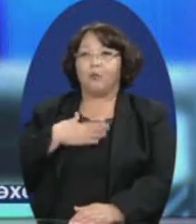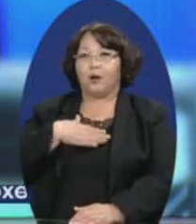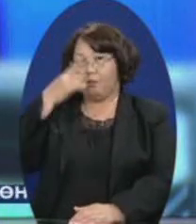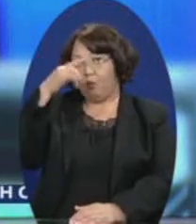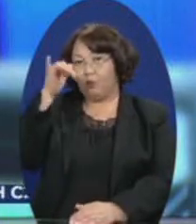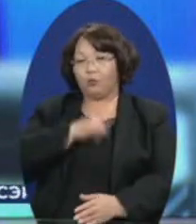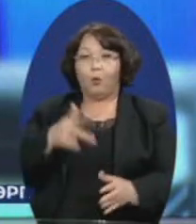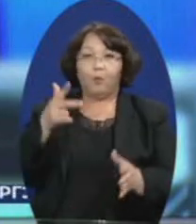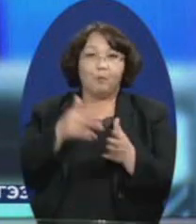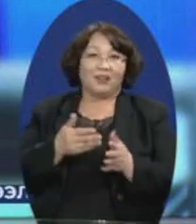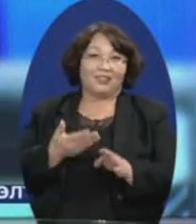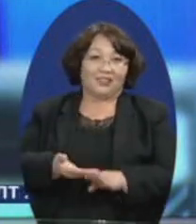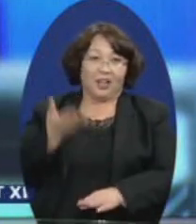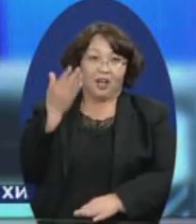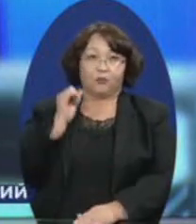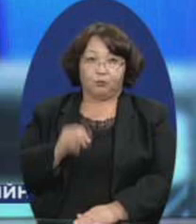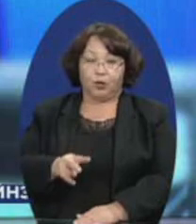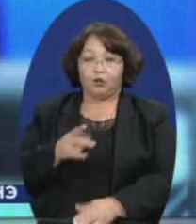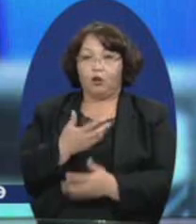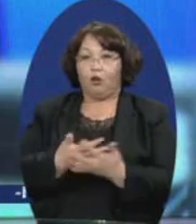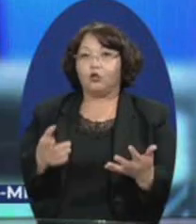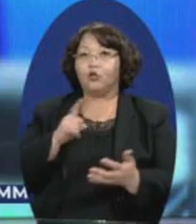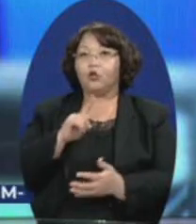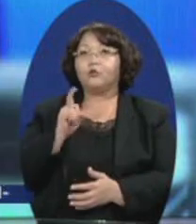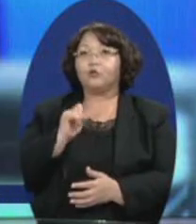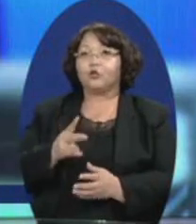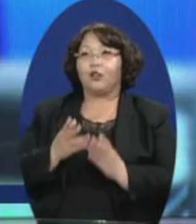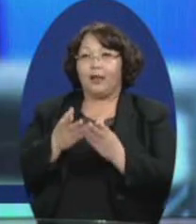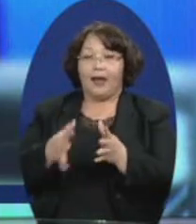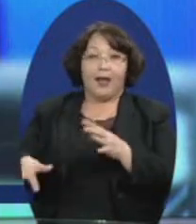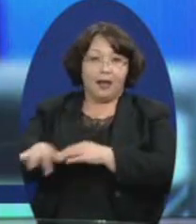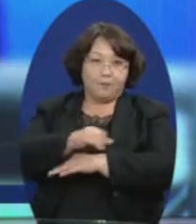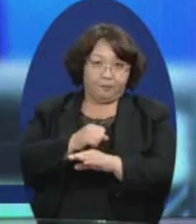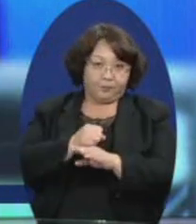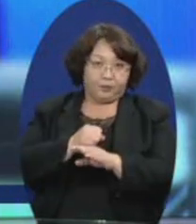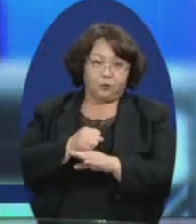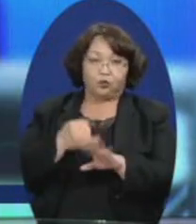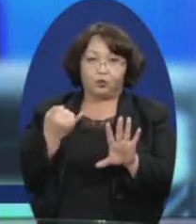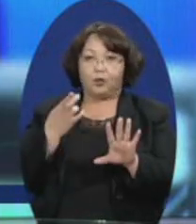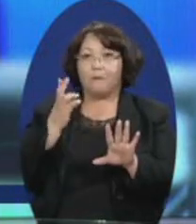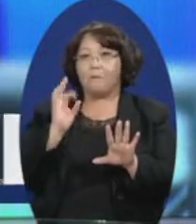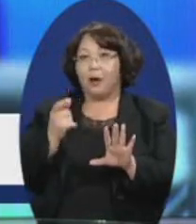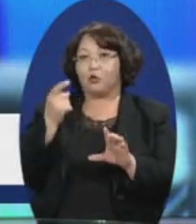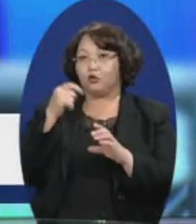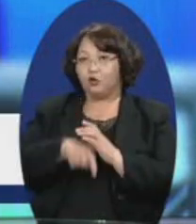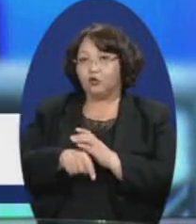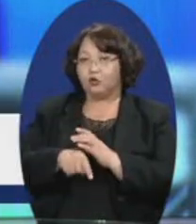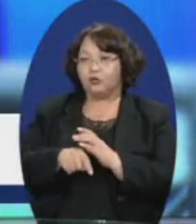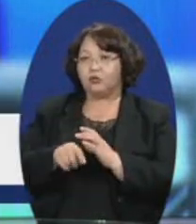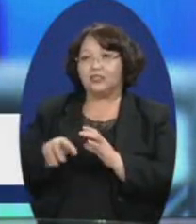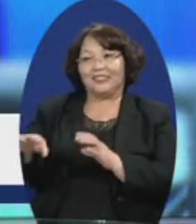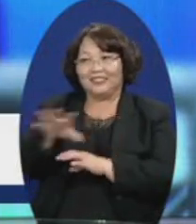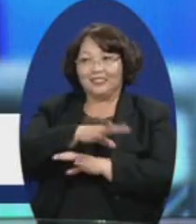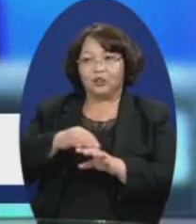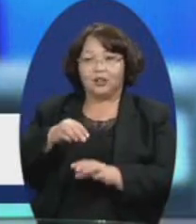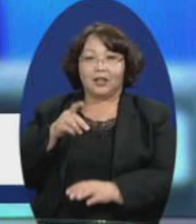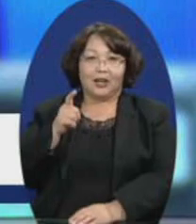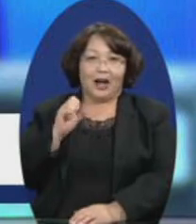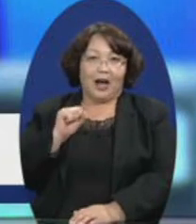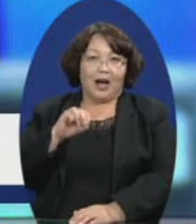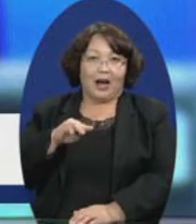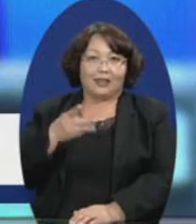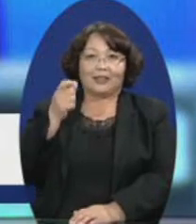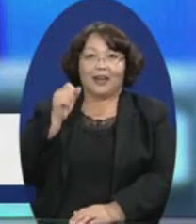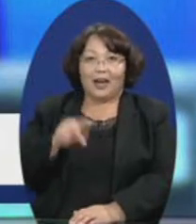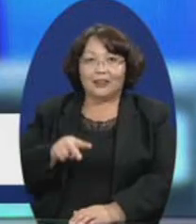тосгон олон байдаг. За жишээлбэл Хөвсгөл аймгийн Алан Эрдэнэ сумын 6 дугаар баг буюу хатгал тосгоныг сум болгох шаардлагатай гэж нутгийн иргэд